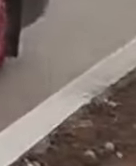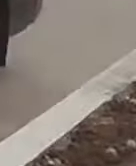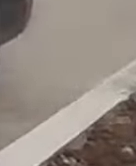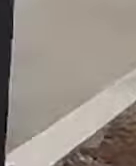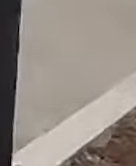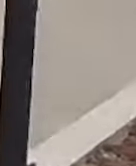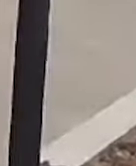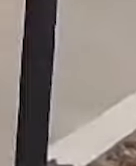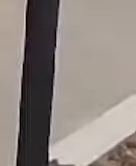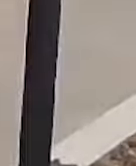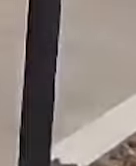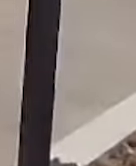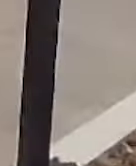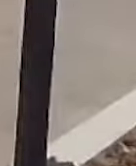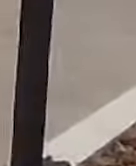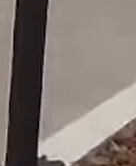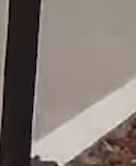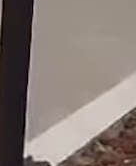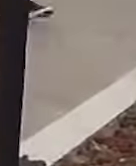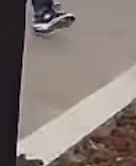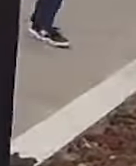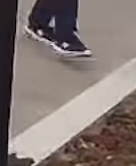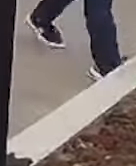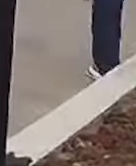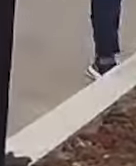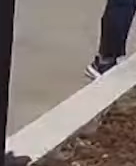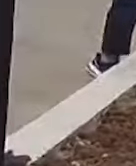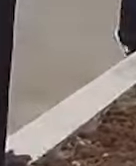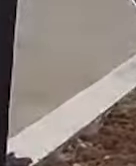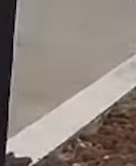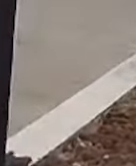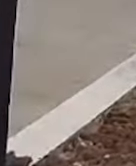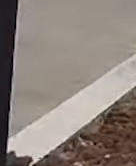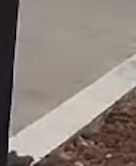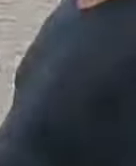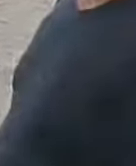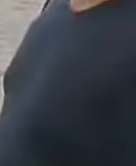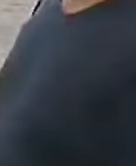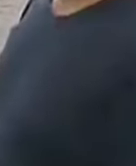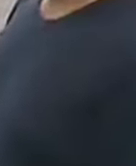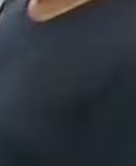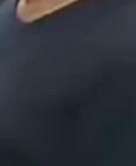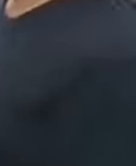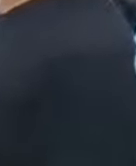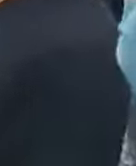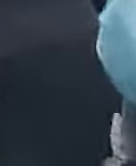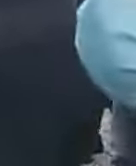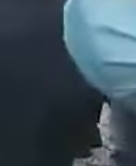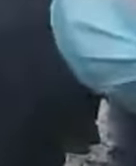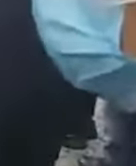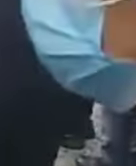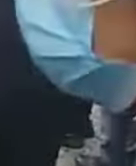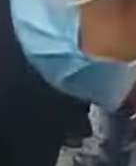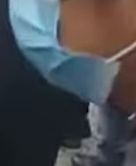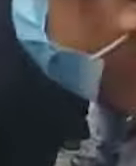penjinak bom dan Inavis diterjunkan untuk melakukan penggeledahan. Sementara garis polisi dipasang berjarak 20 meter dari rumah